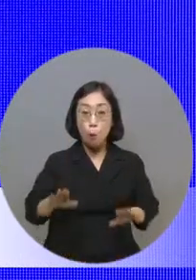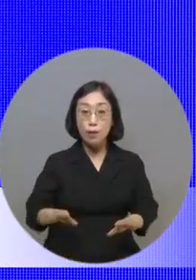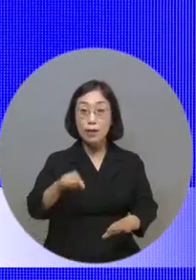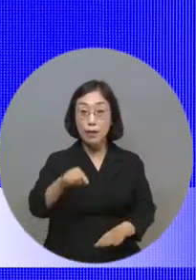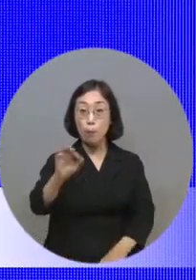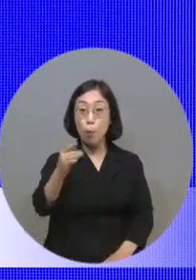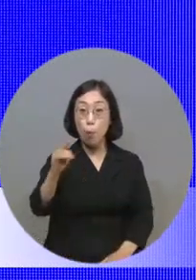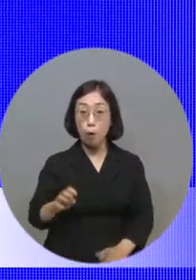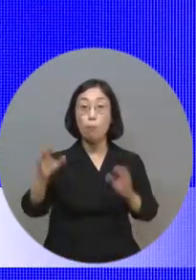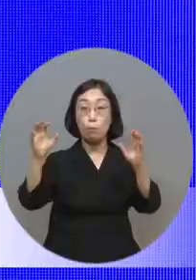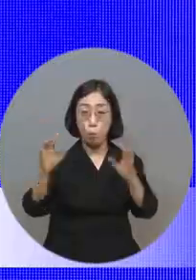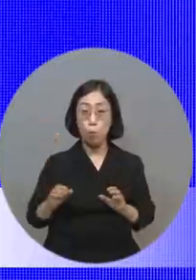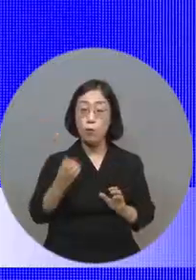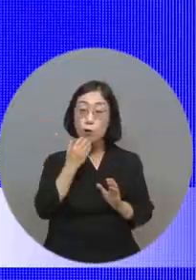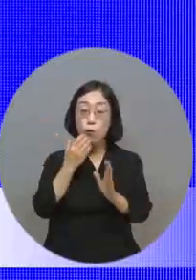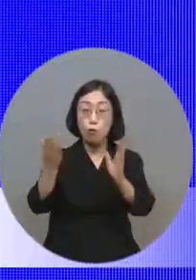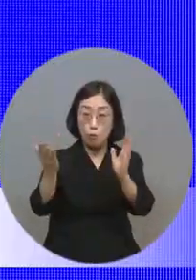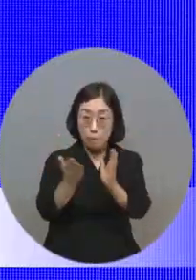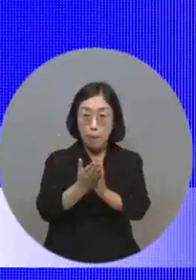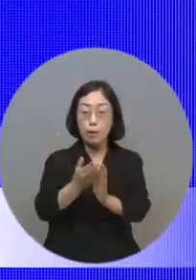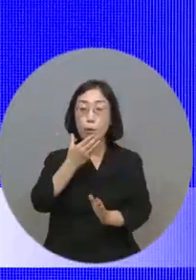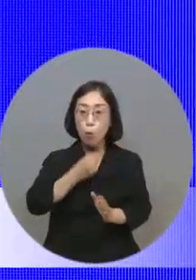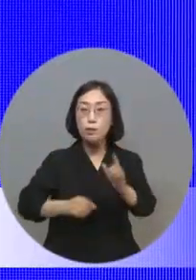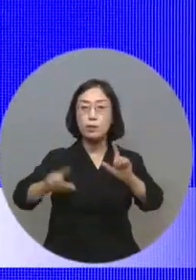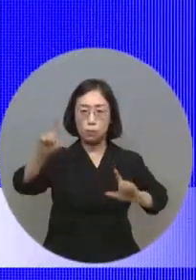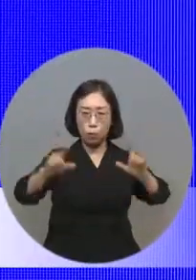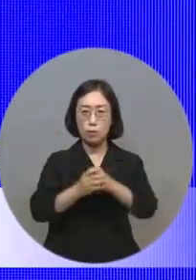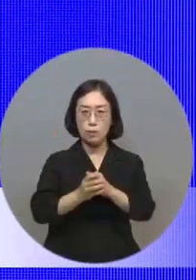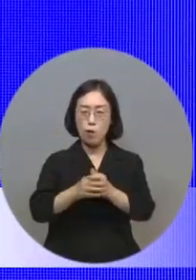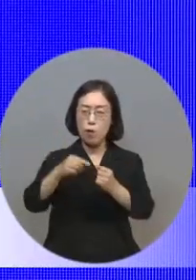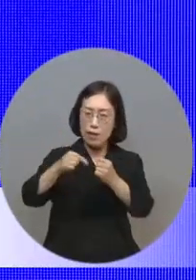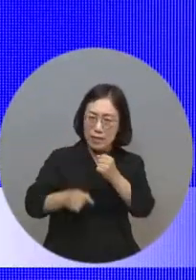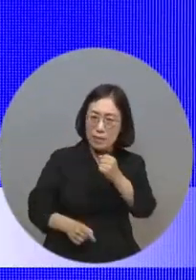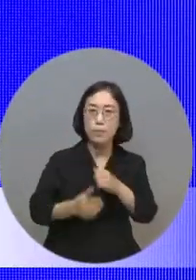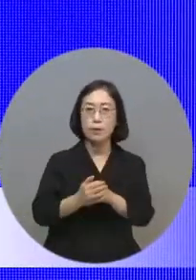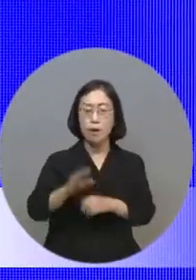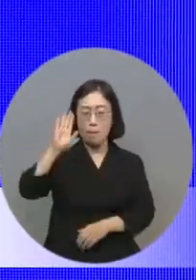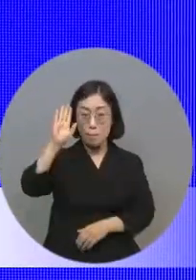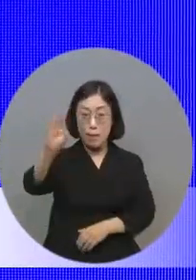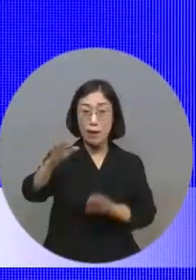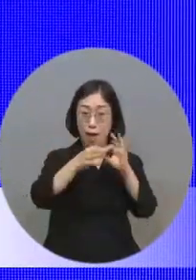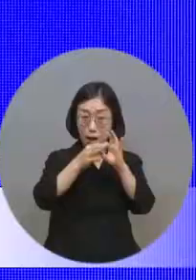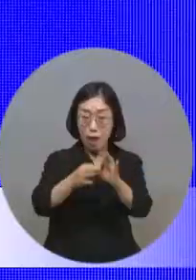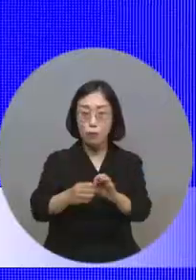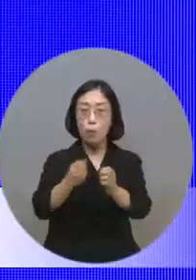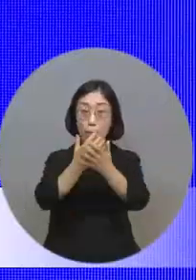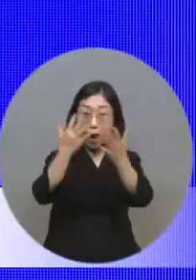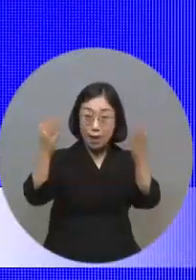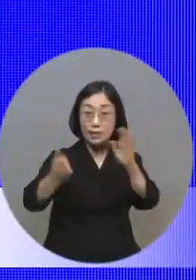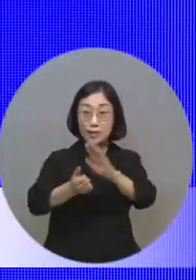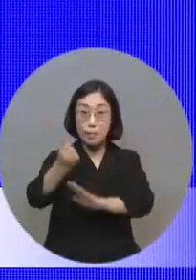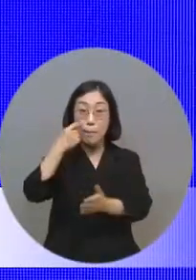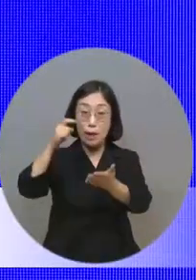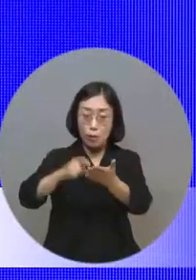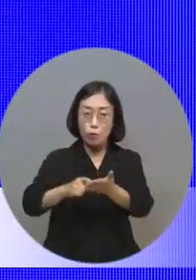통해 서울형 복지 모델의 깊이를 더하고 미래로 나아가는 여정의 밝은 해안을 찾아내는 소중한